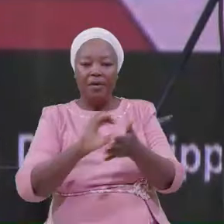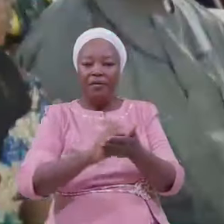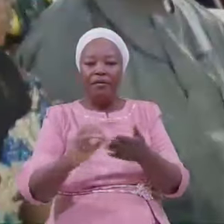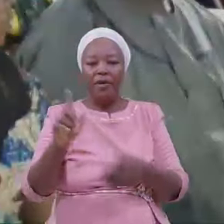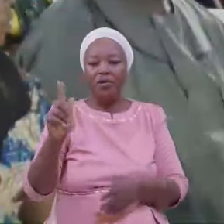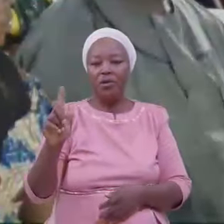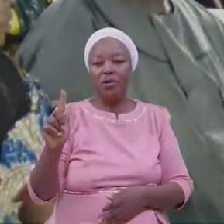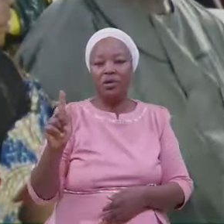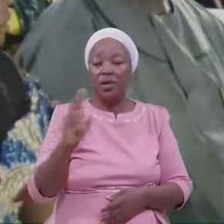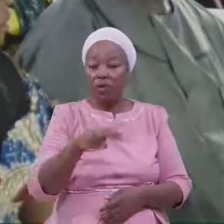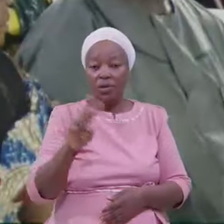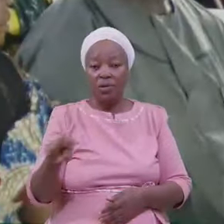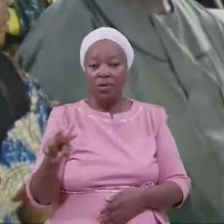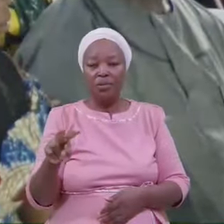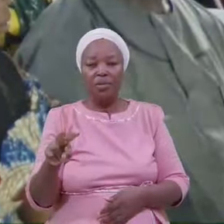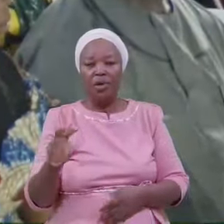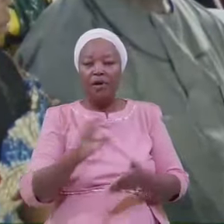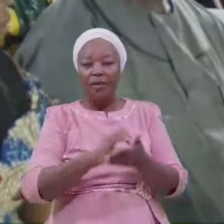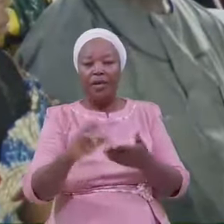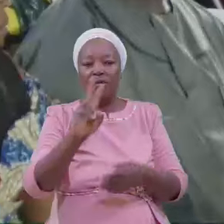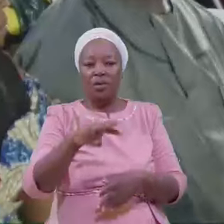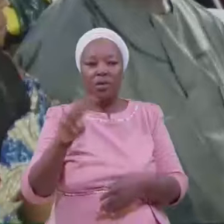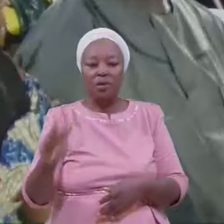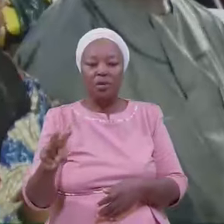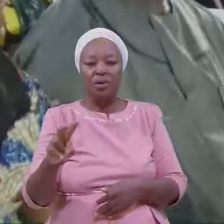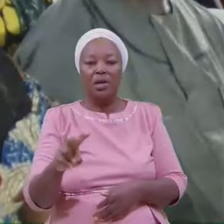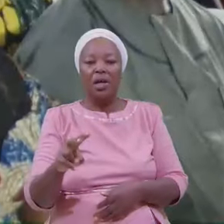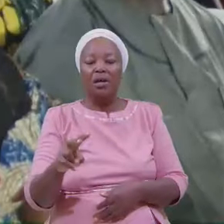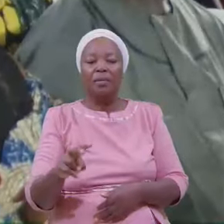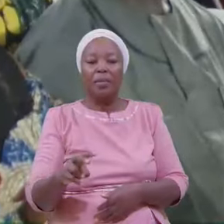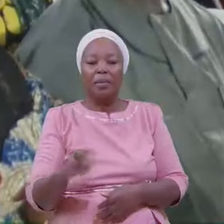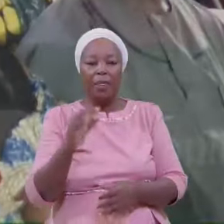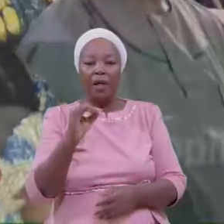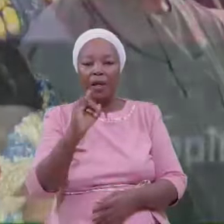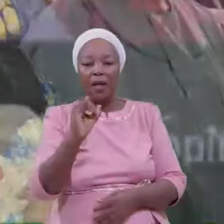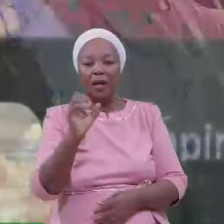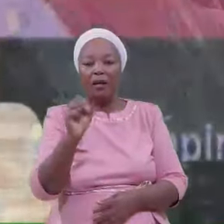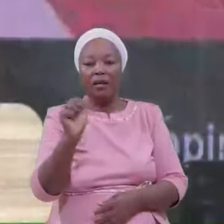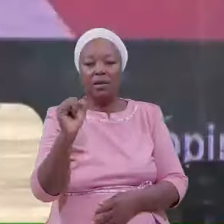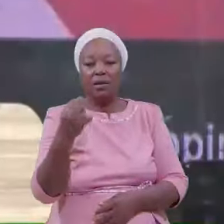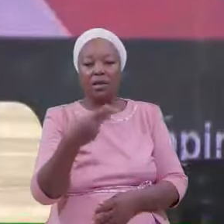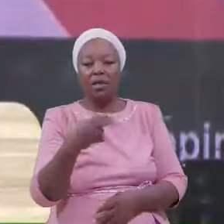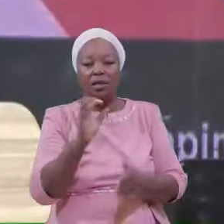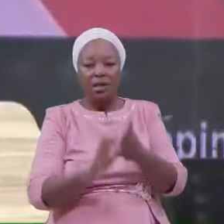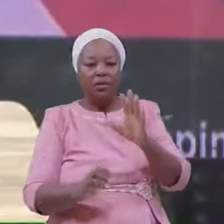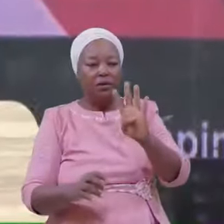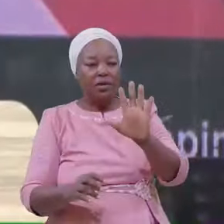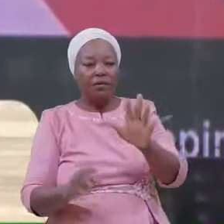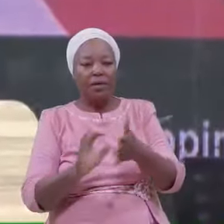Mula talatang 22. Isaiah chapter 45 verse 22.